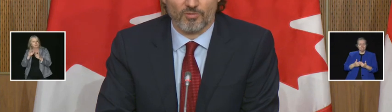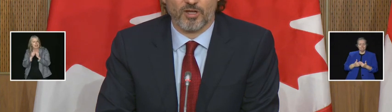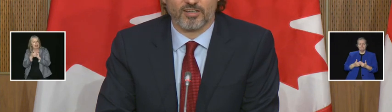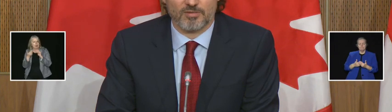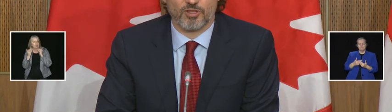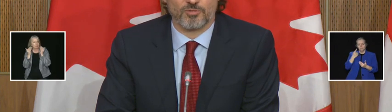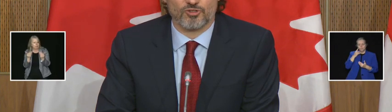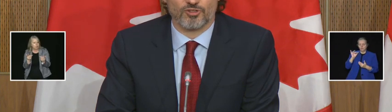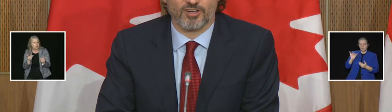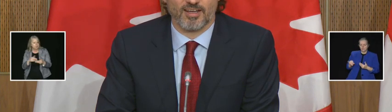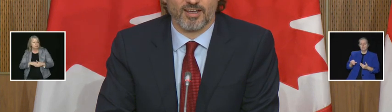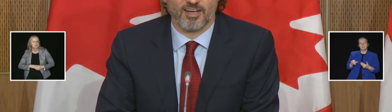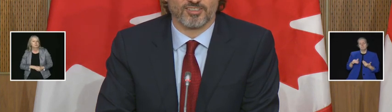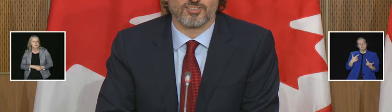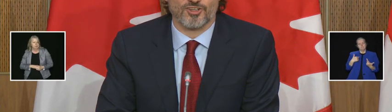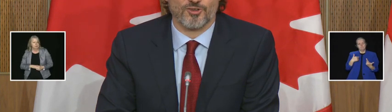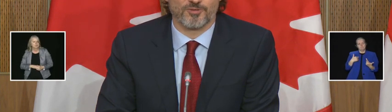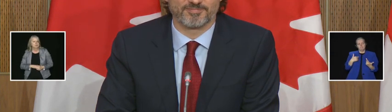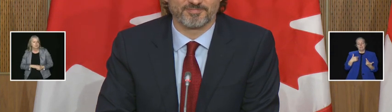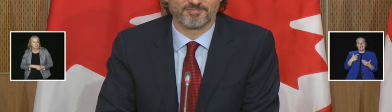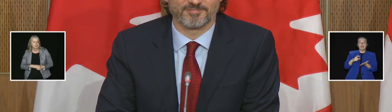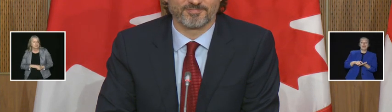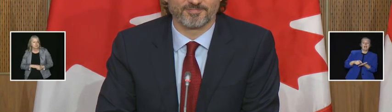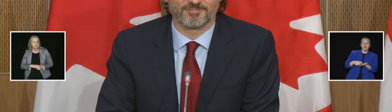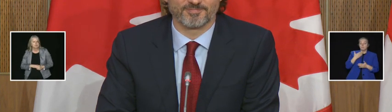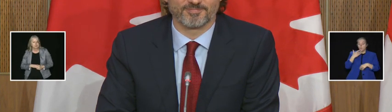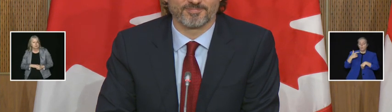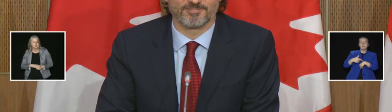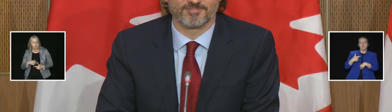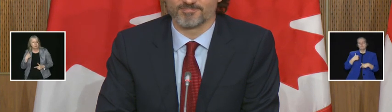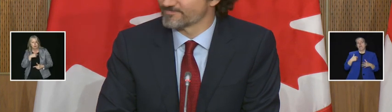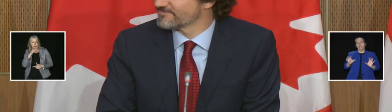prendre les bonnes mesures en temps et lieu